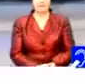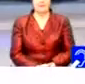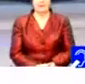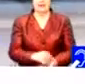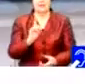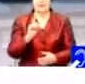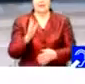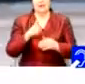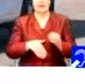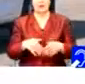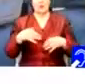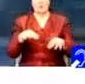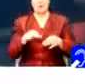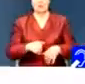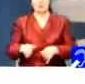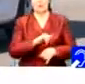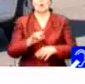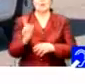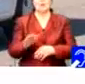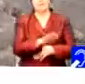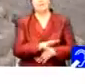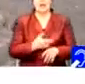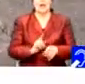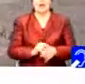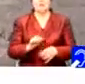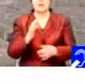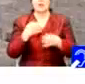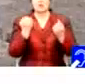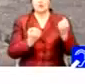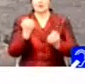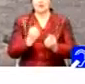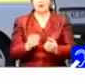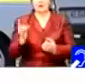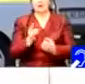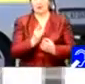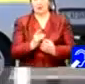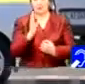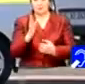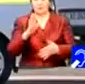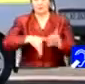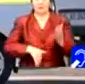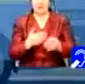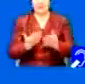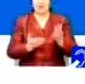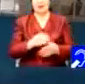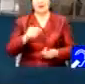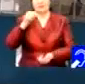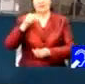Gata cu mașinile lăsate oriunde. De acum înainte, șoferii care vor parca neregulamentar pe trotuare vor fi sancționați mai dur.